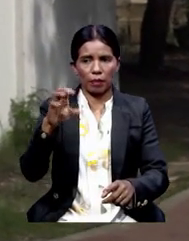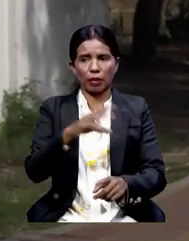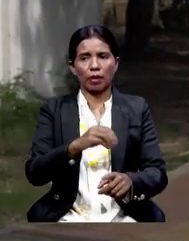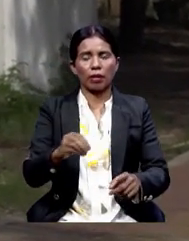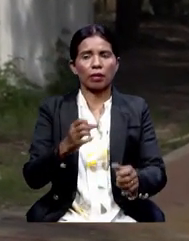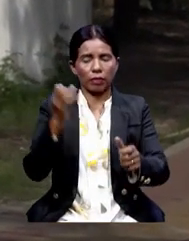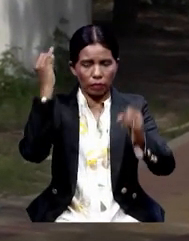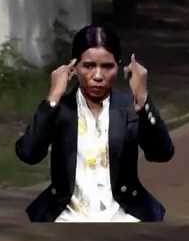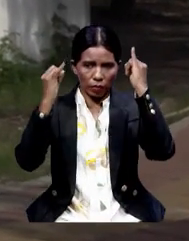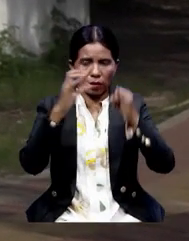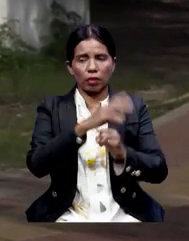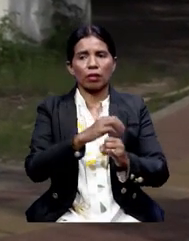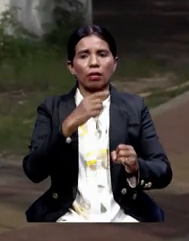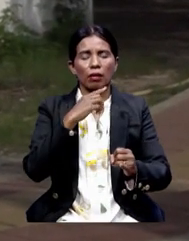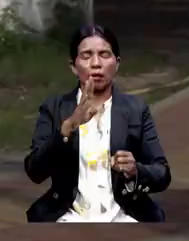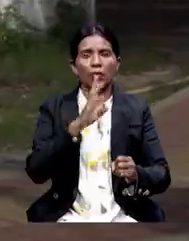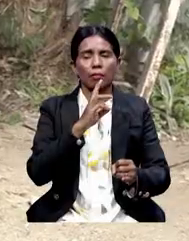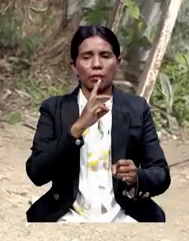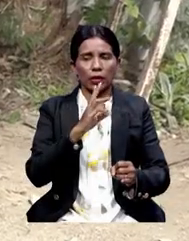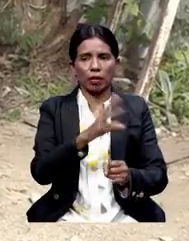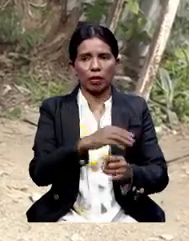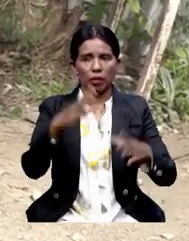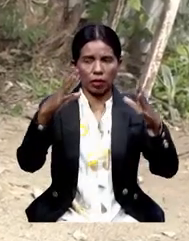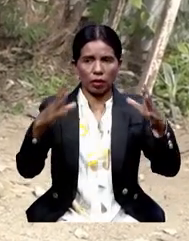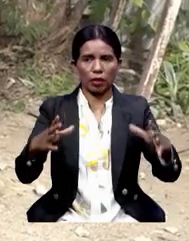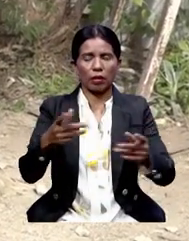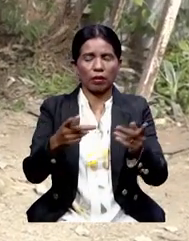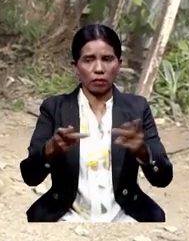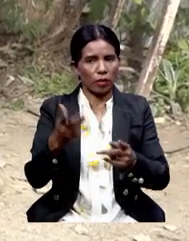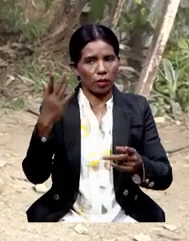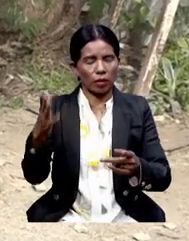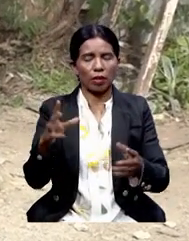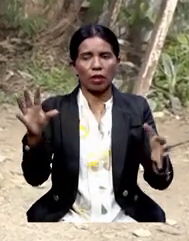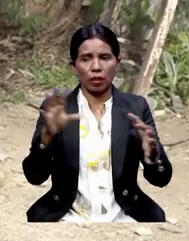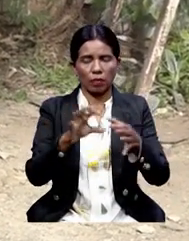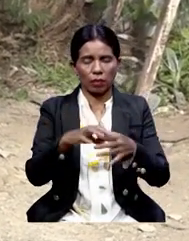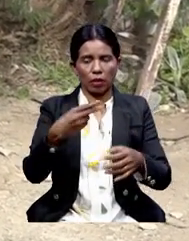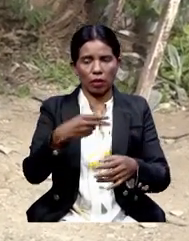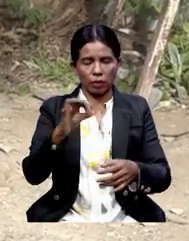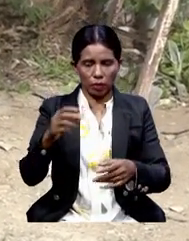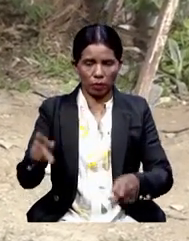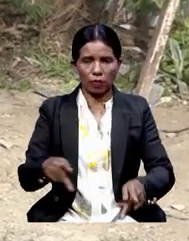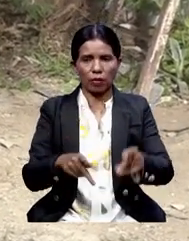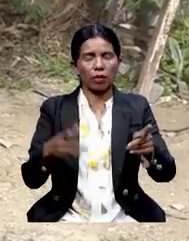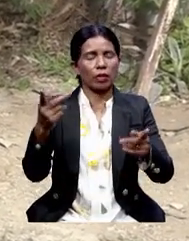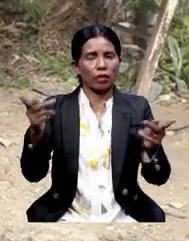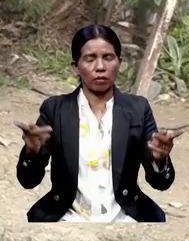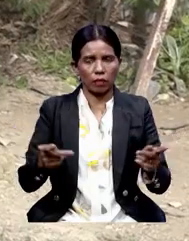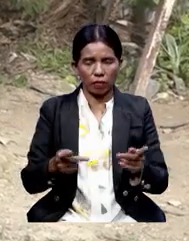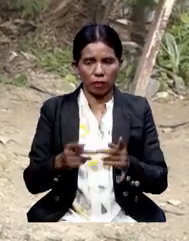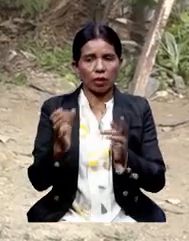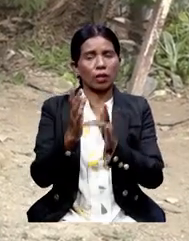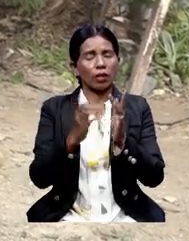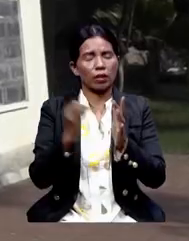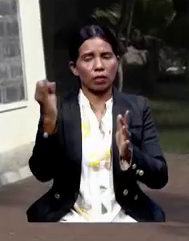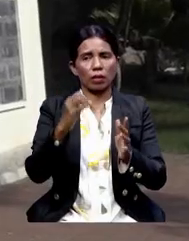BTLP Alessio dos Santos, betanki nebe BTLP destaka iha area refere ligamos baris fatin publiku sira iha fatin turistiku Cristo Rei, mai